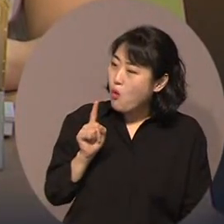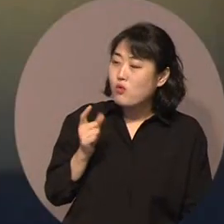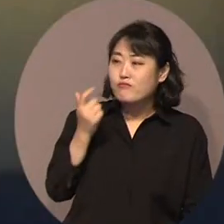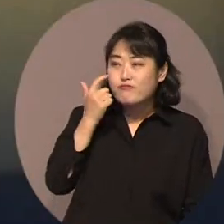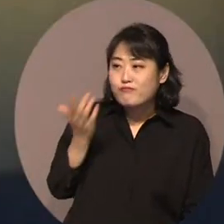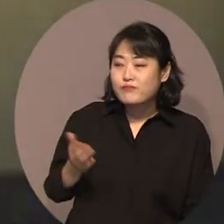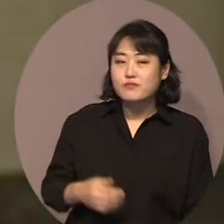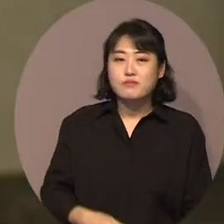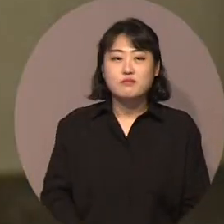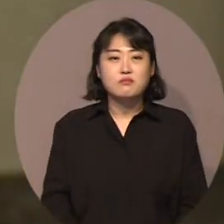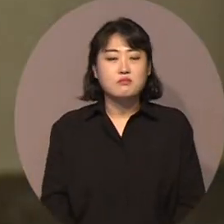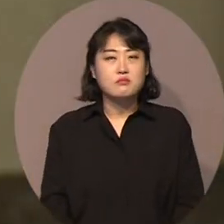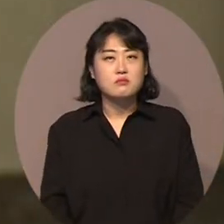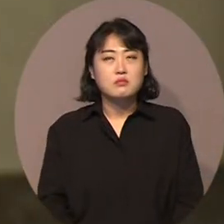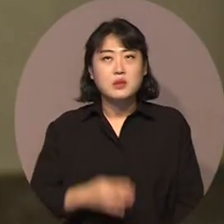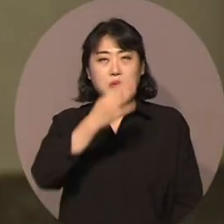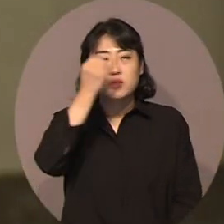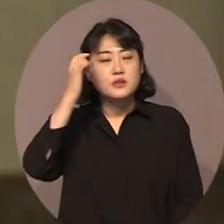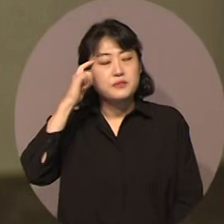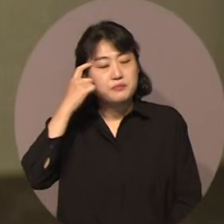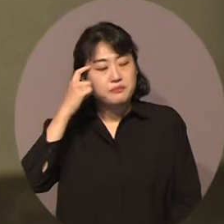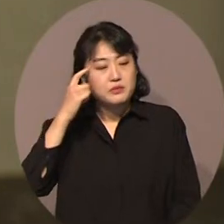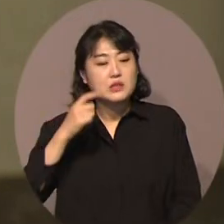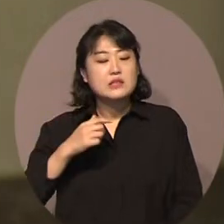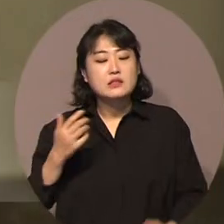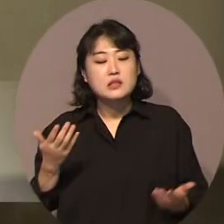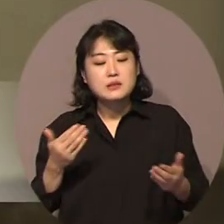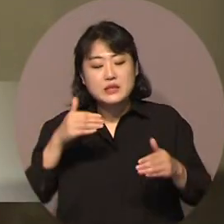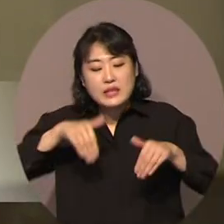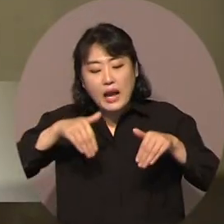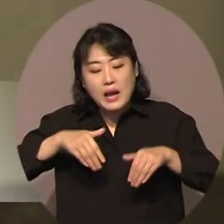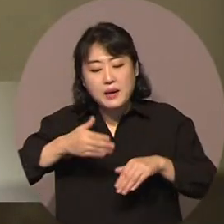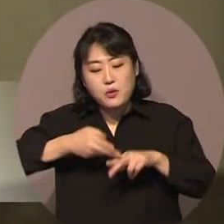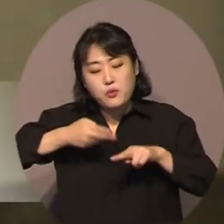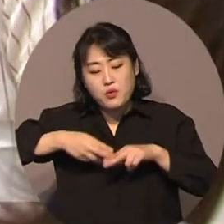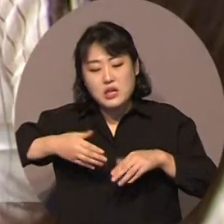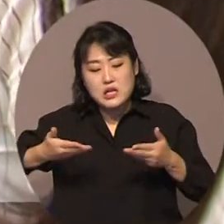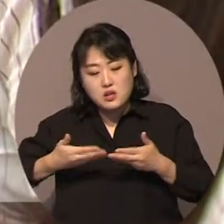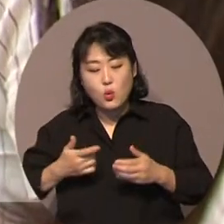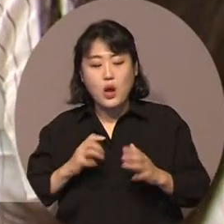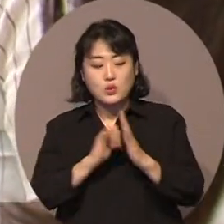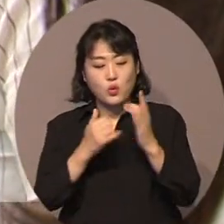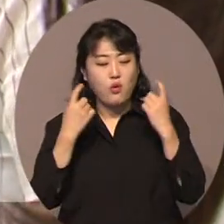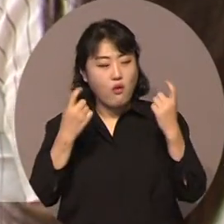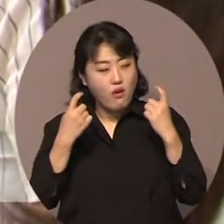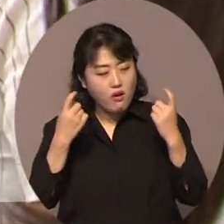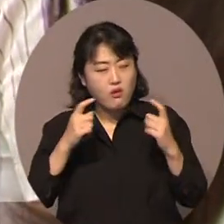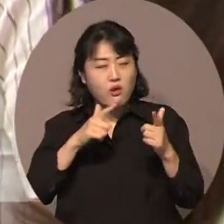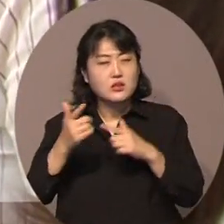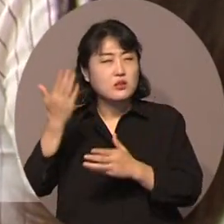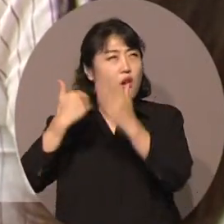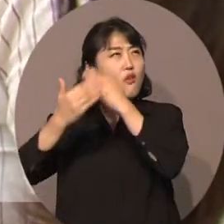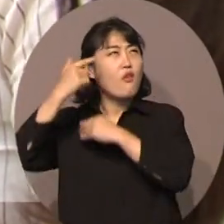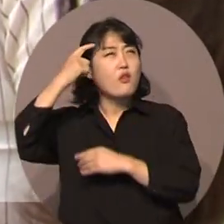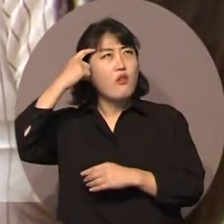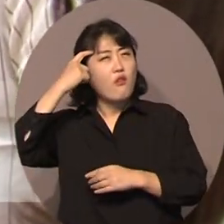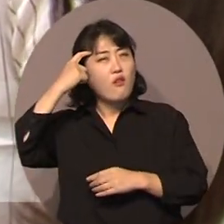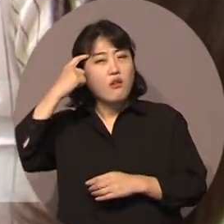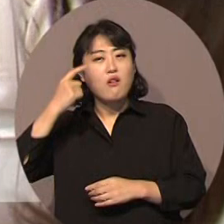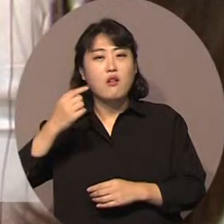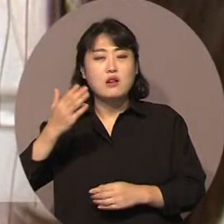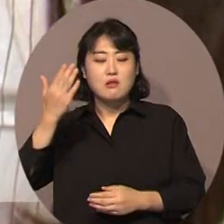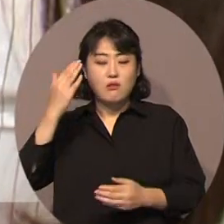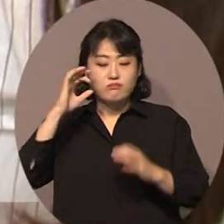괜찮을까요? 할머니는 식당 일을 하고 가족들과 함께했던 여행 등 젊은 시절 기억을 나누며 자신의